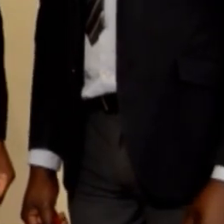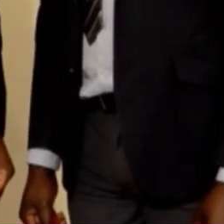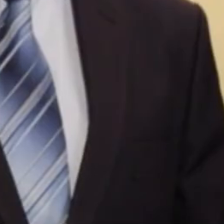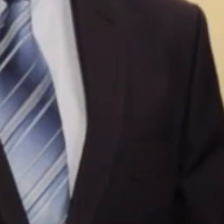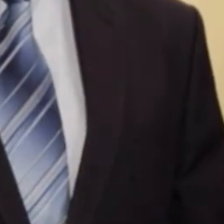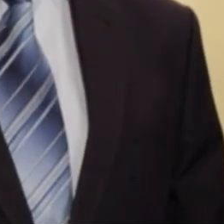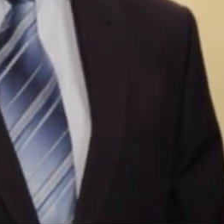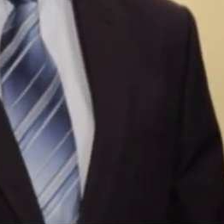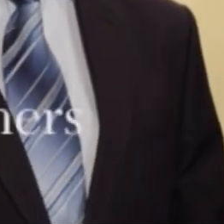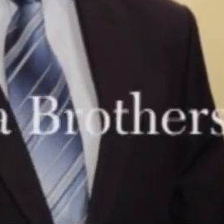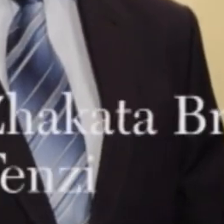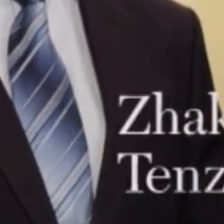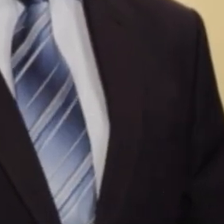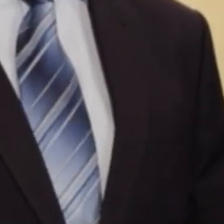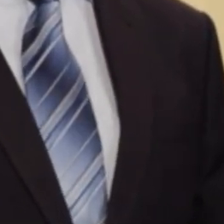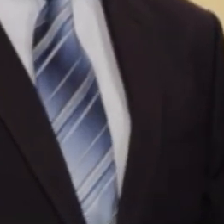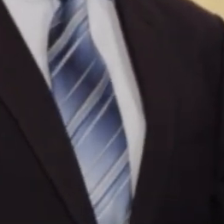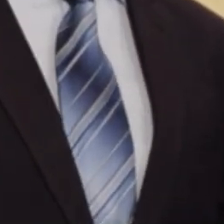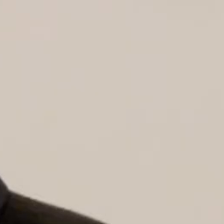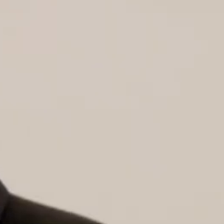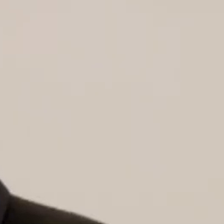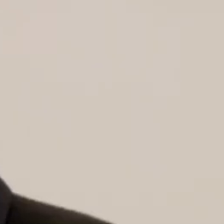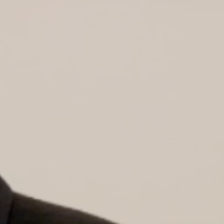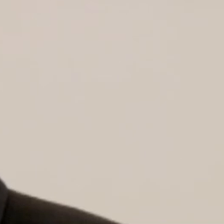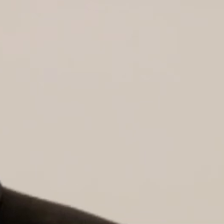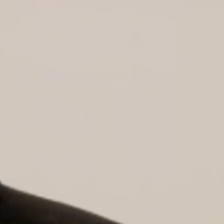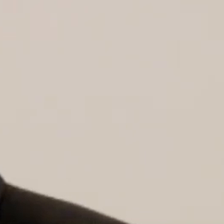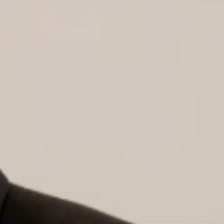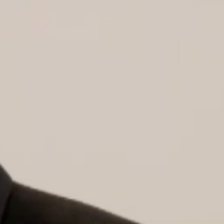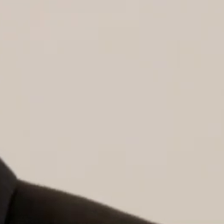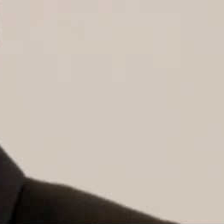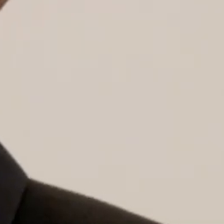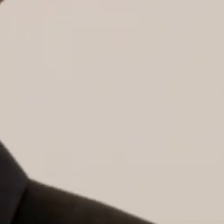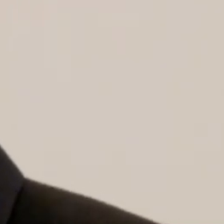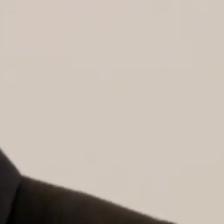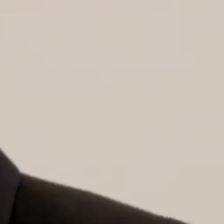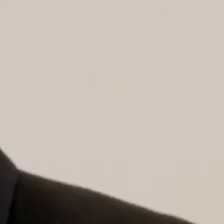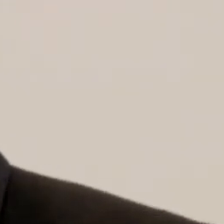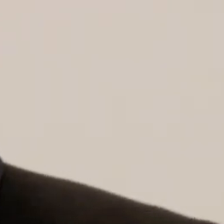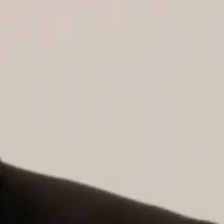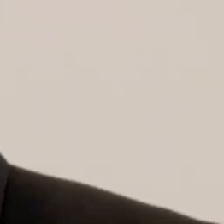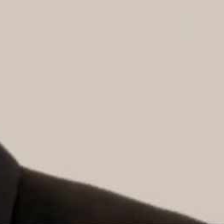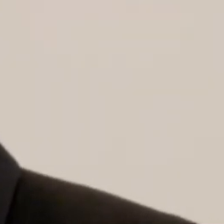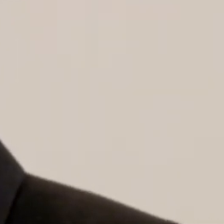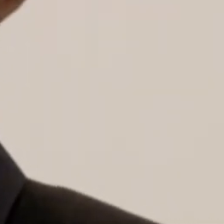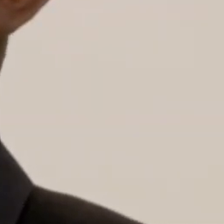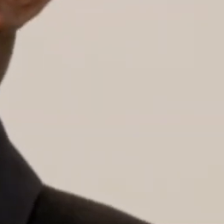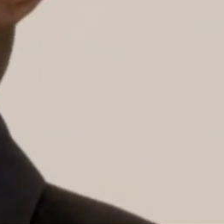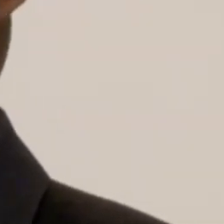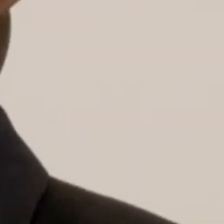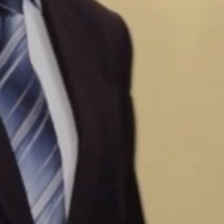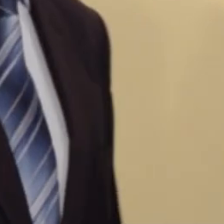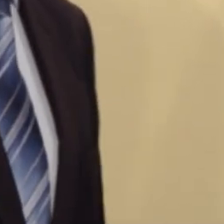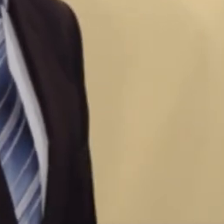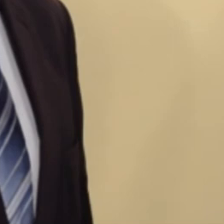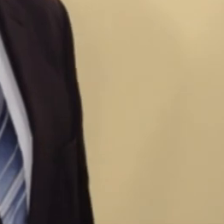andibata ndimwino ndongo ndiwike ndimwimo